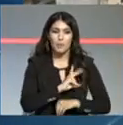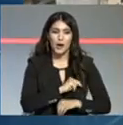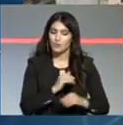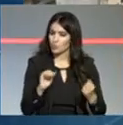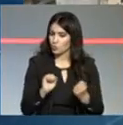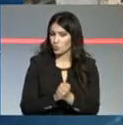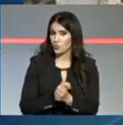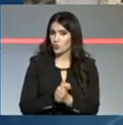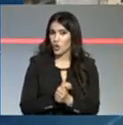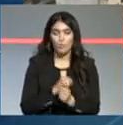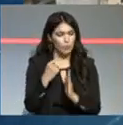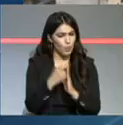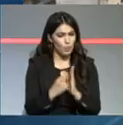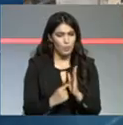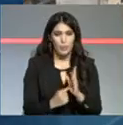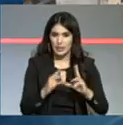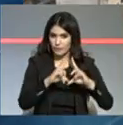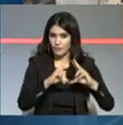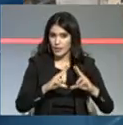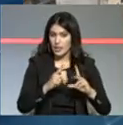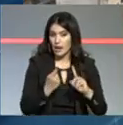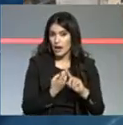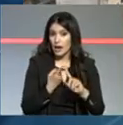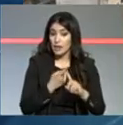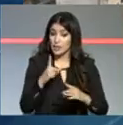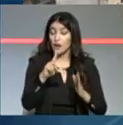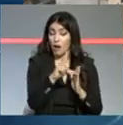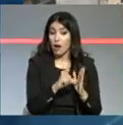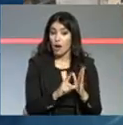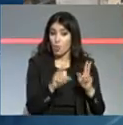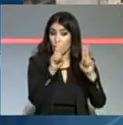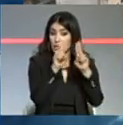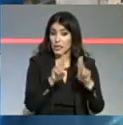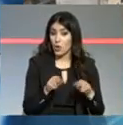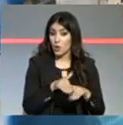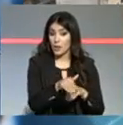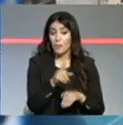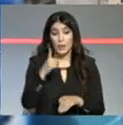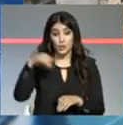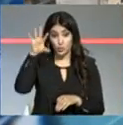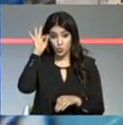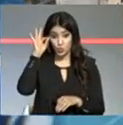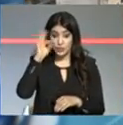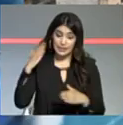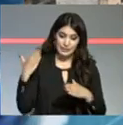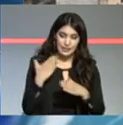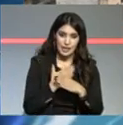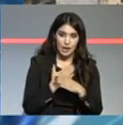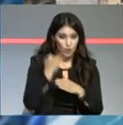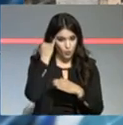قواعدها الشامله وخاصه على اساس الشرعيه الدوليه لم تتاخر عن هذه الجهود